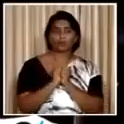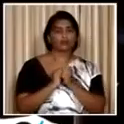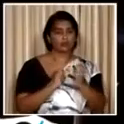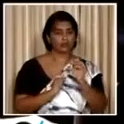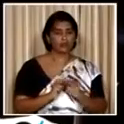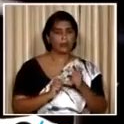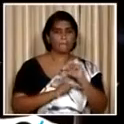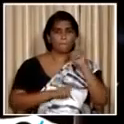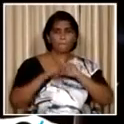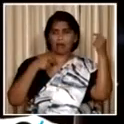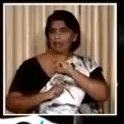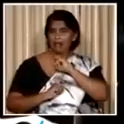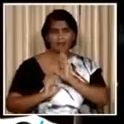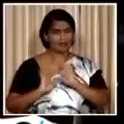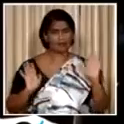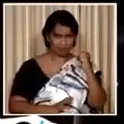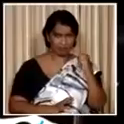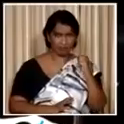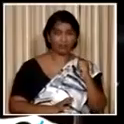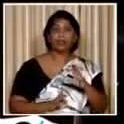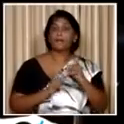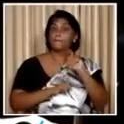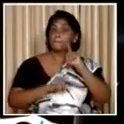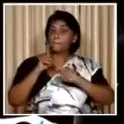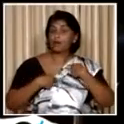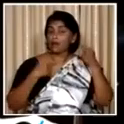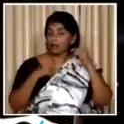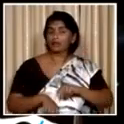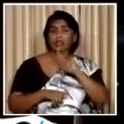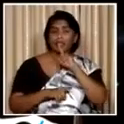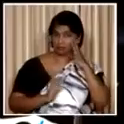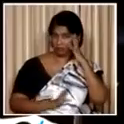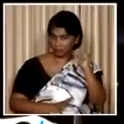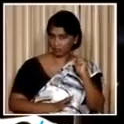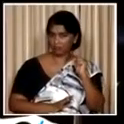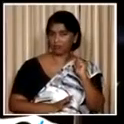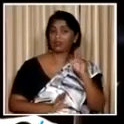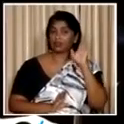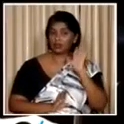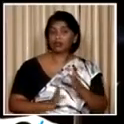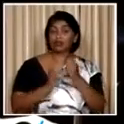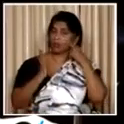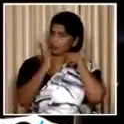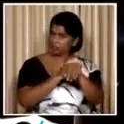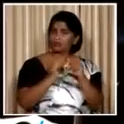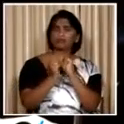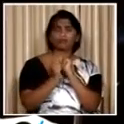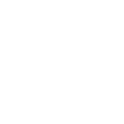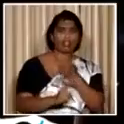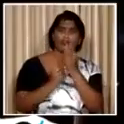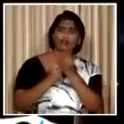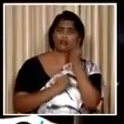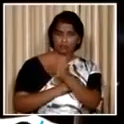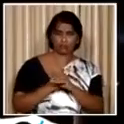කරනවා මේ පාර්ලිමේන්තුවේවිලා කෑ ගහින්නේ මතක තබා ගන්න පාර්ලිමේන්තුවේවිලා අපි මේවා කියන්නේ විපක්ෂයෙන් එකක් විතරයි එනිසා ඒවා විනිවිද භාවයෙන් පරීක්ෂා කරලා ඕනම දඬුවමක්